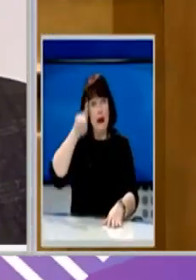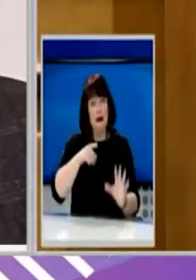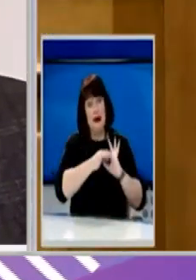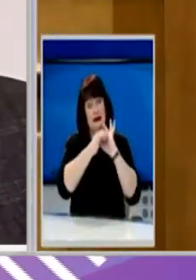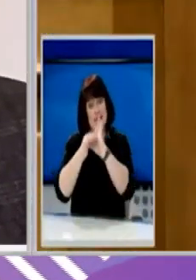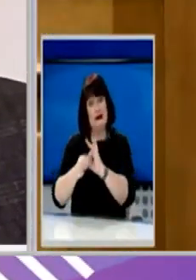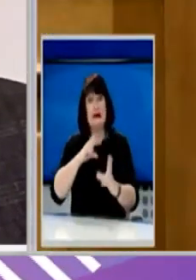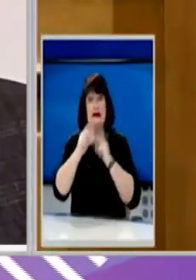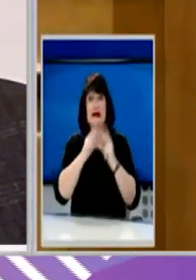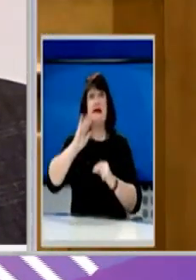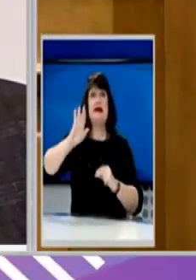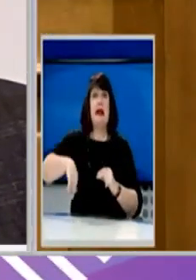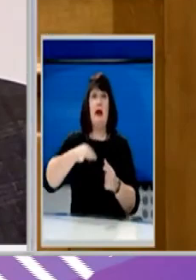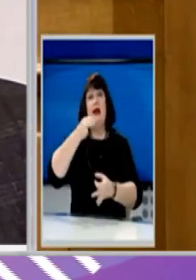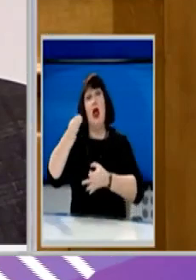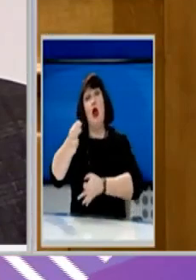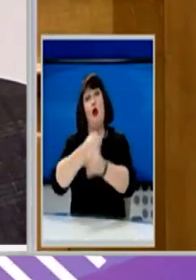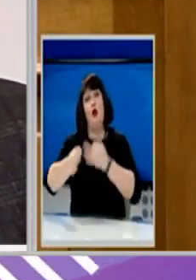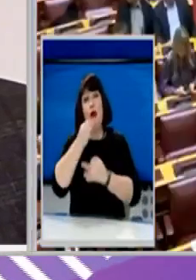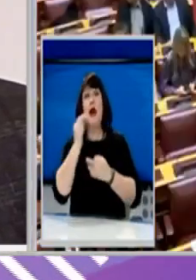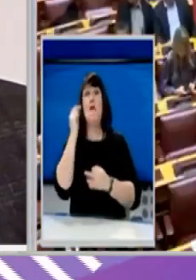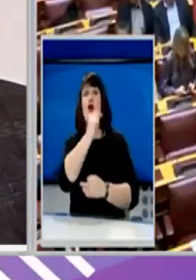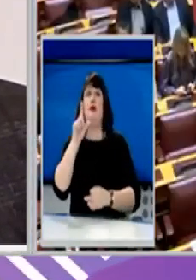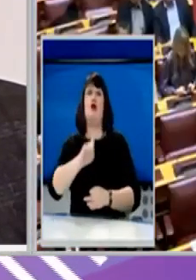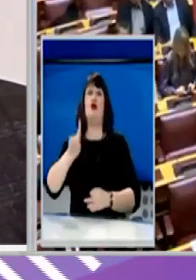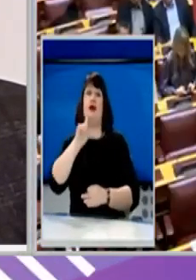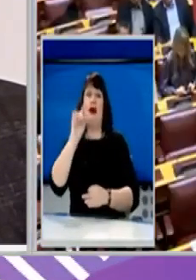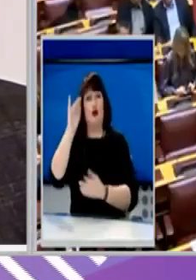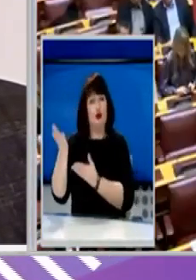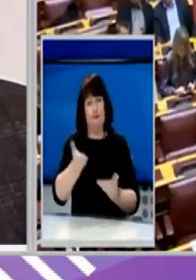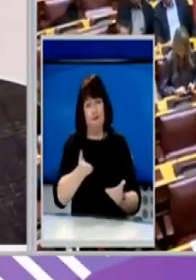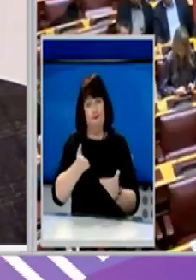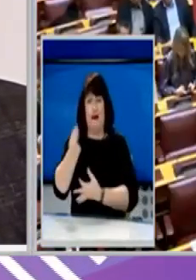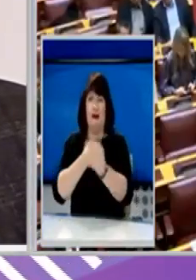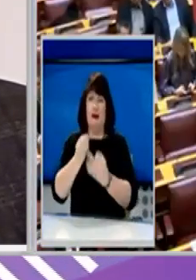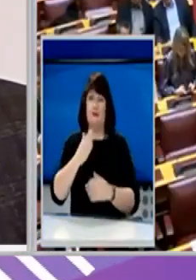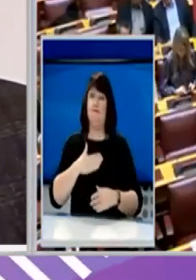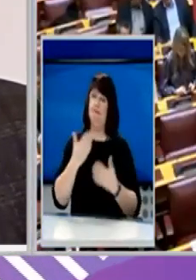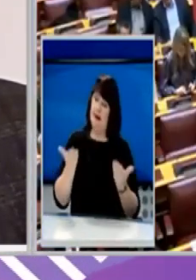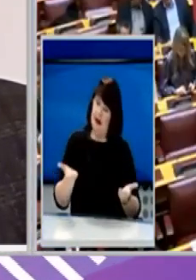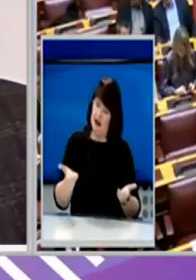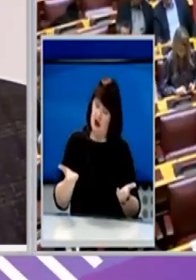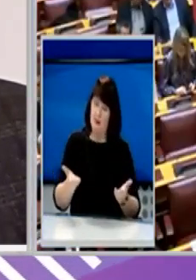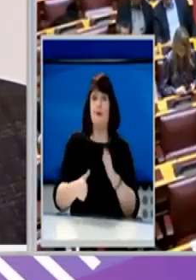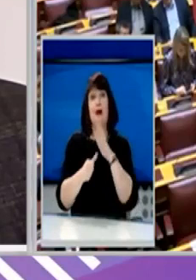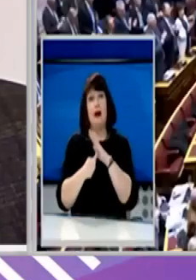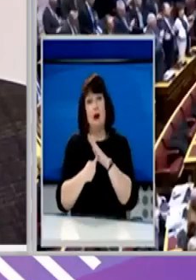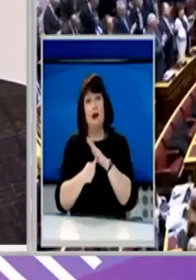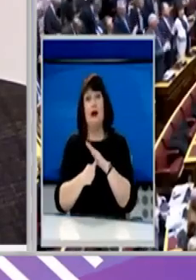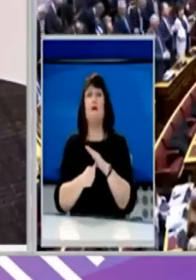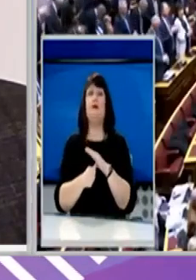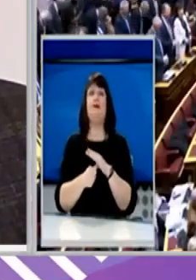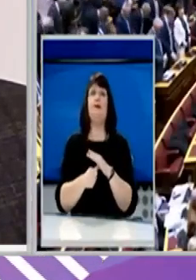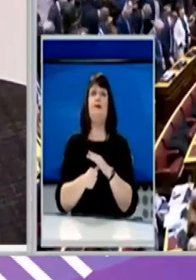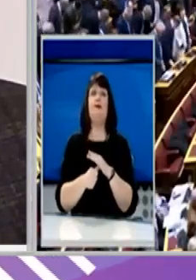ανεργία. Αλλά σκέφτεται ο κόσμος. Καλά τα νούμερα, ευημερούν τα νούμερα. Εμείς που είμαστε και πιο παλιοί, κύριε Καράογλου,